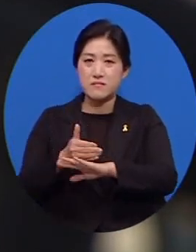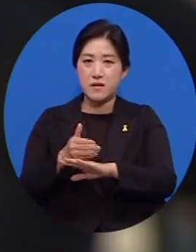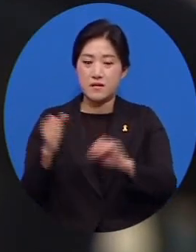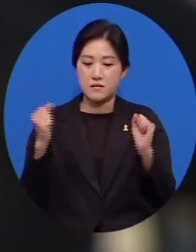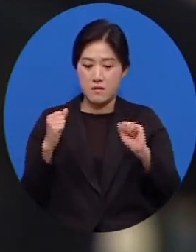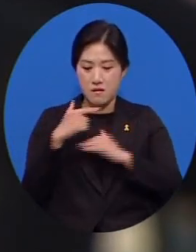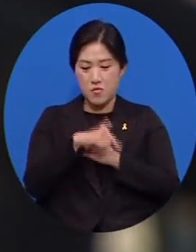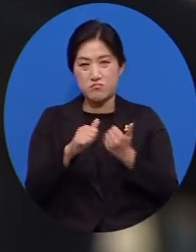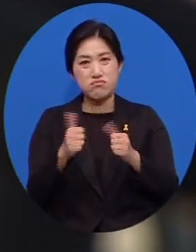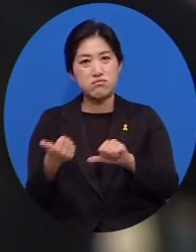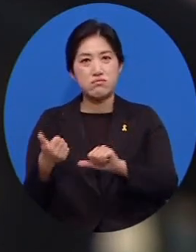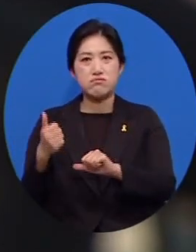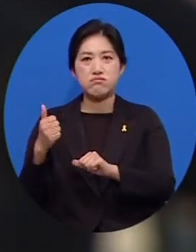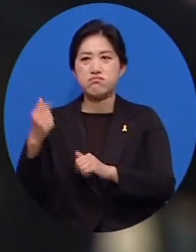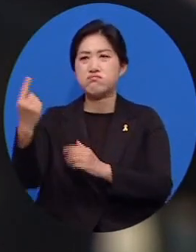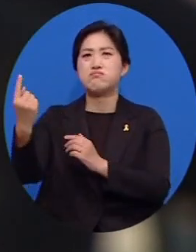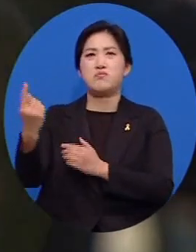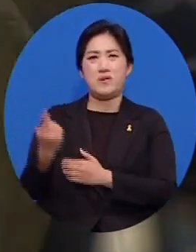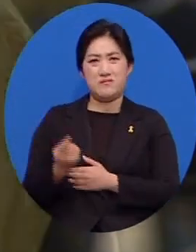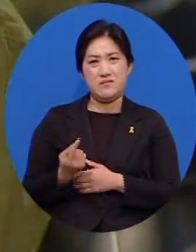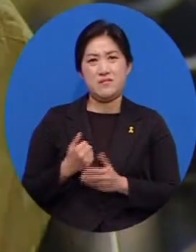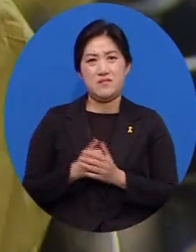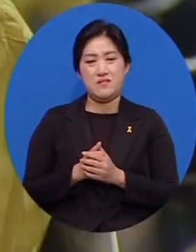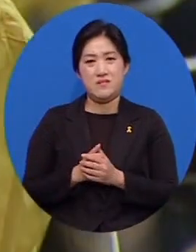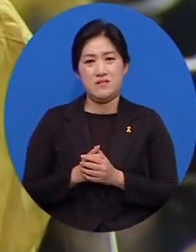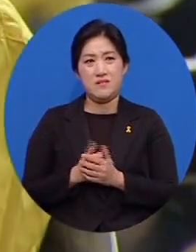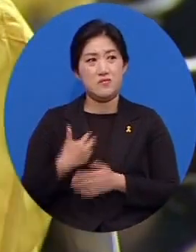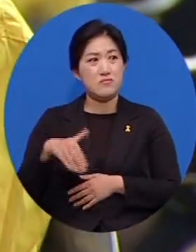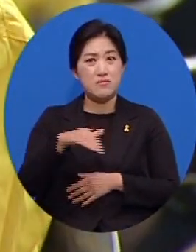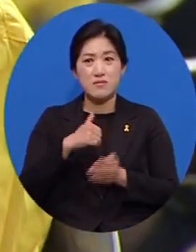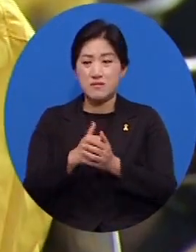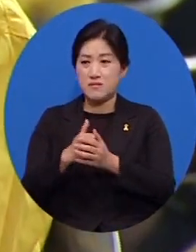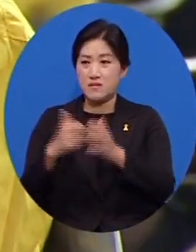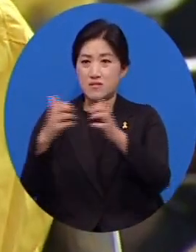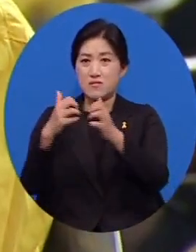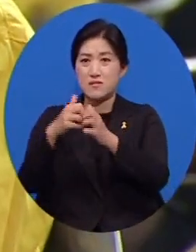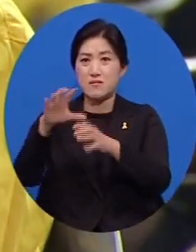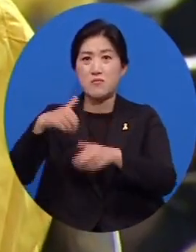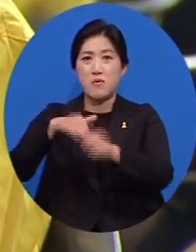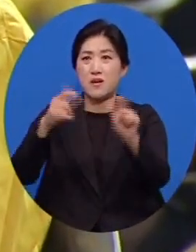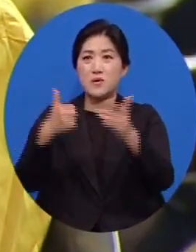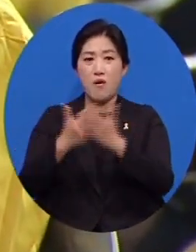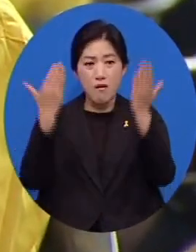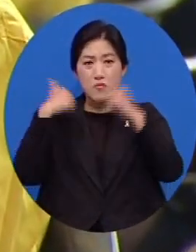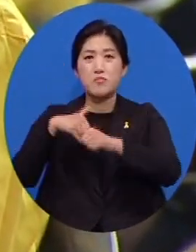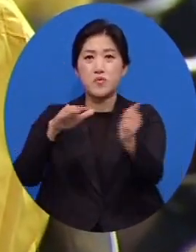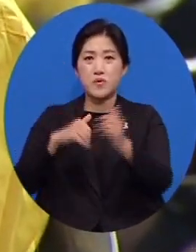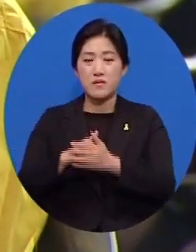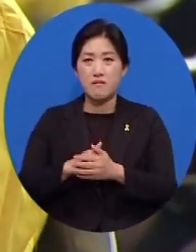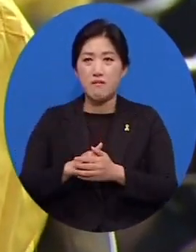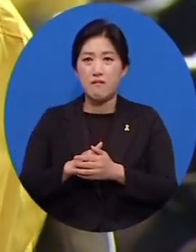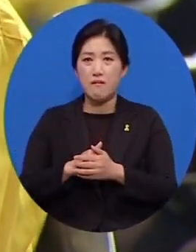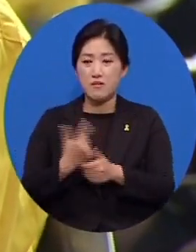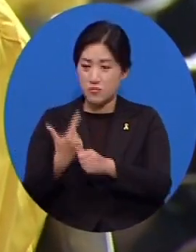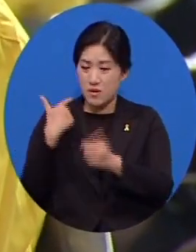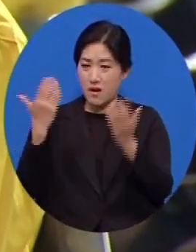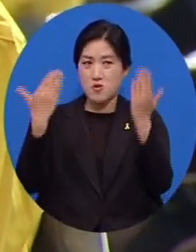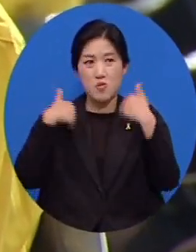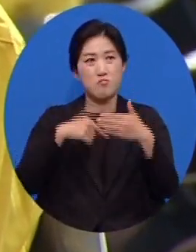돌아왔습니다. 우리는 아이를 전쟁터가 아닌 학교에 보냈습니다. 학교를